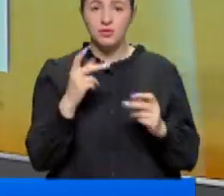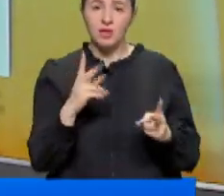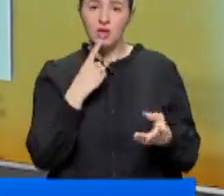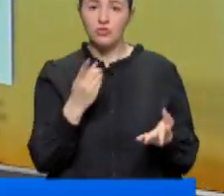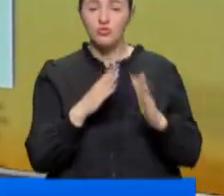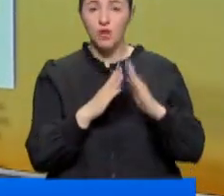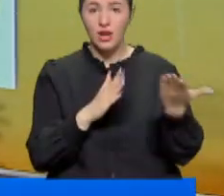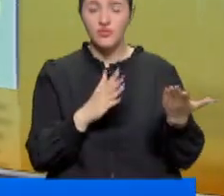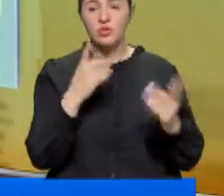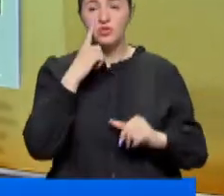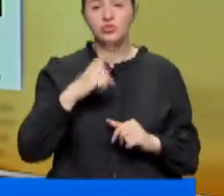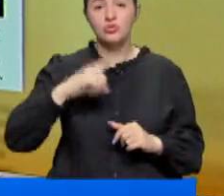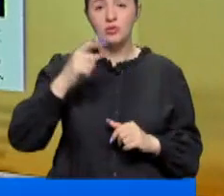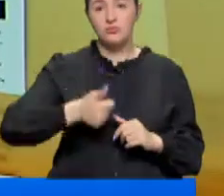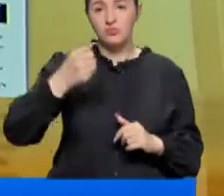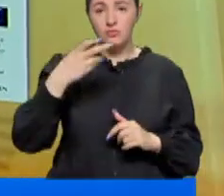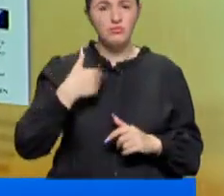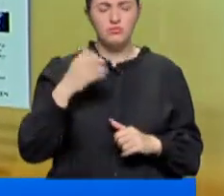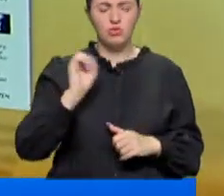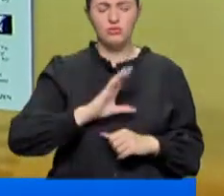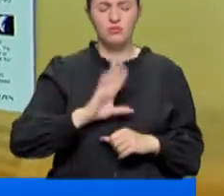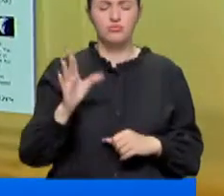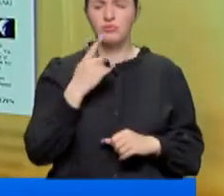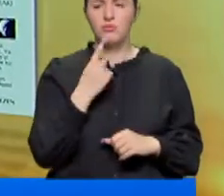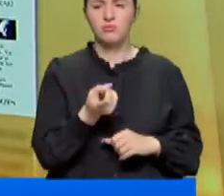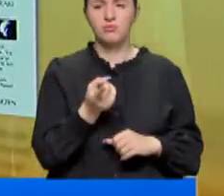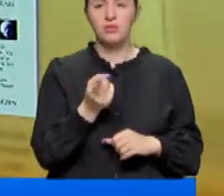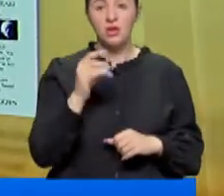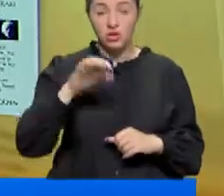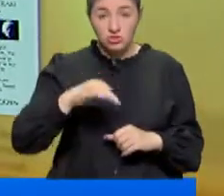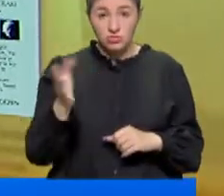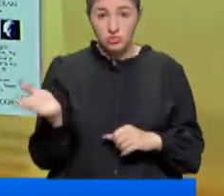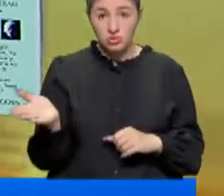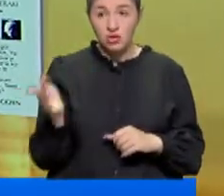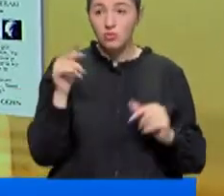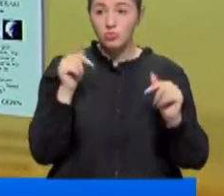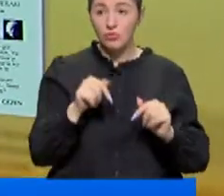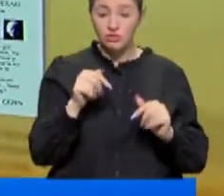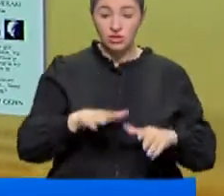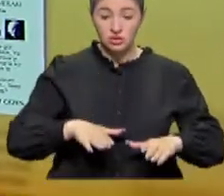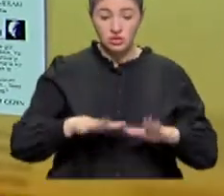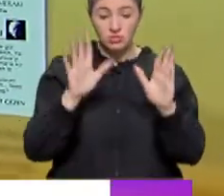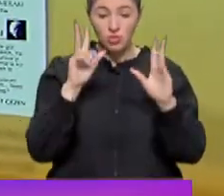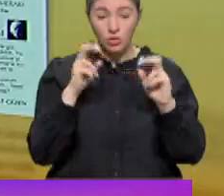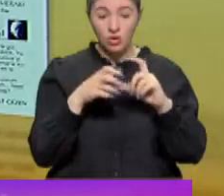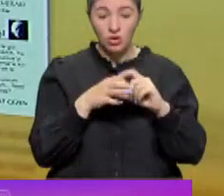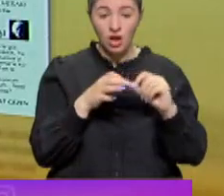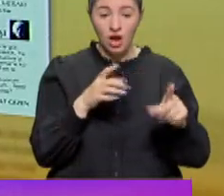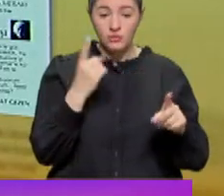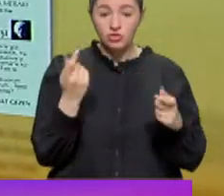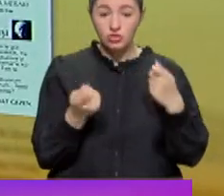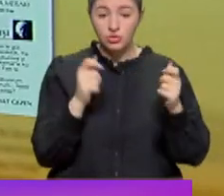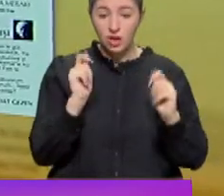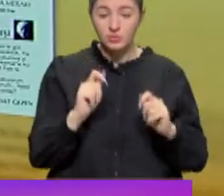diyor muhalefet cumhurbaşkanı Erdoğan Biz göndermeyeceğiz demişti Ve şimdi burada sığınmacılarla ilgili bir